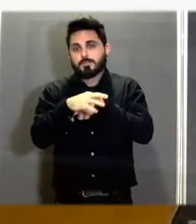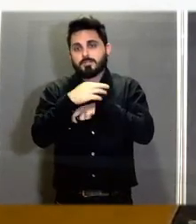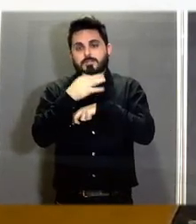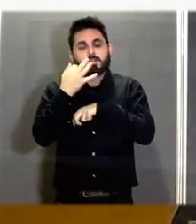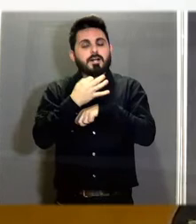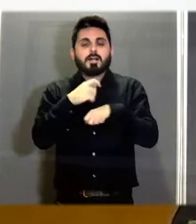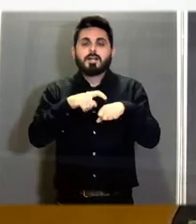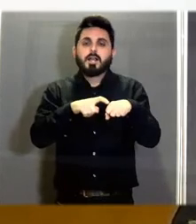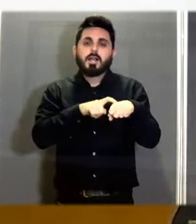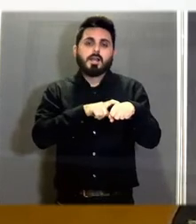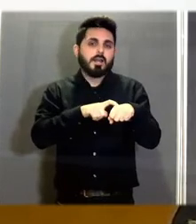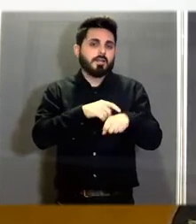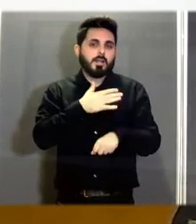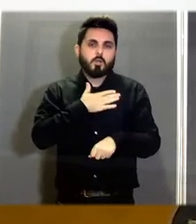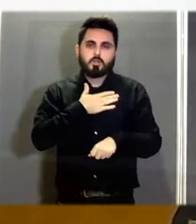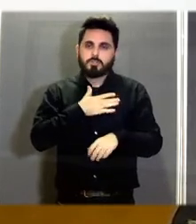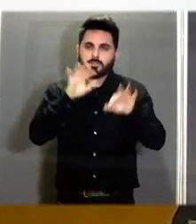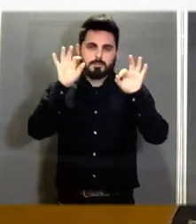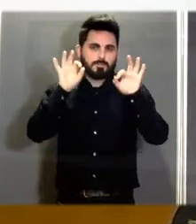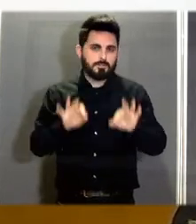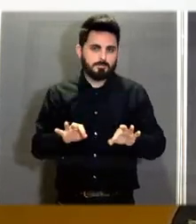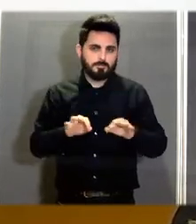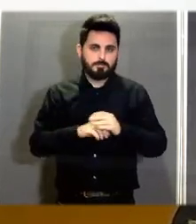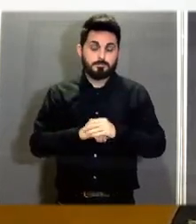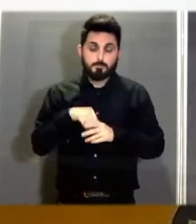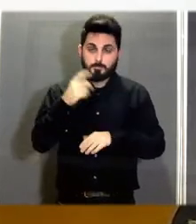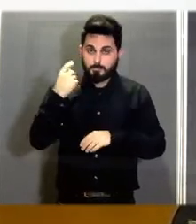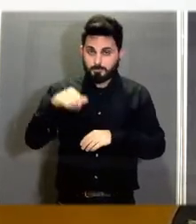caracteritzar. Això, per una banda,